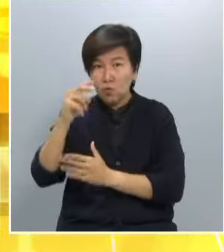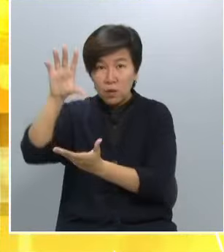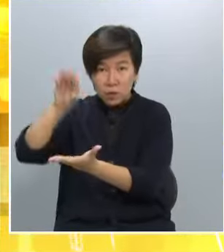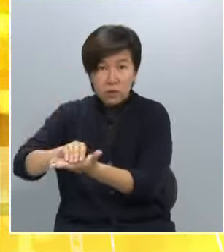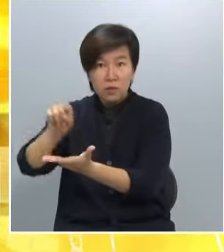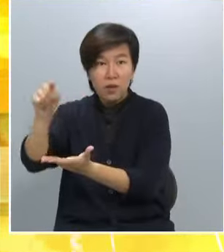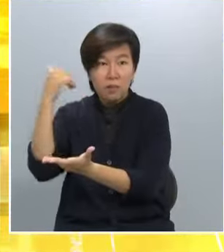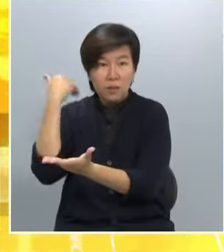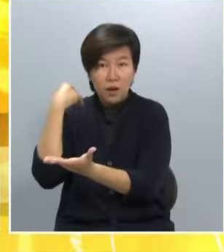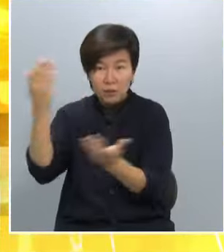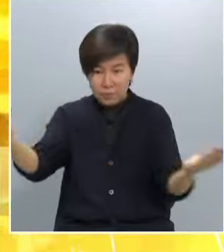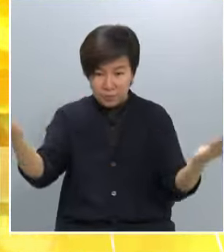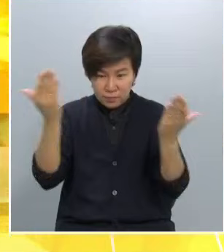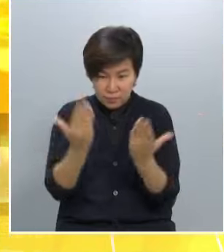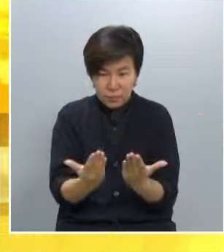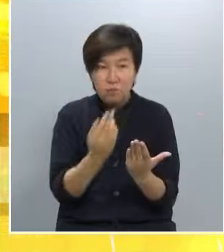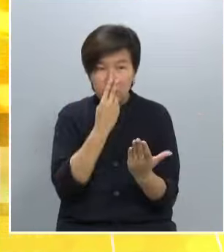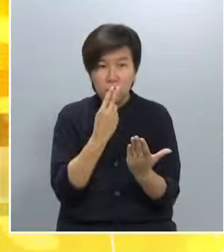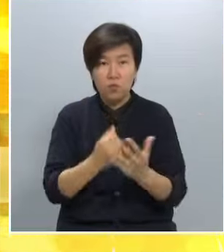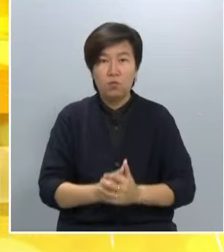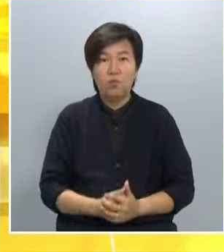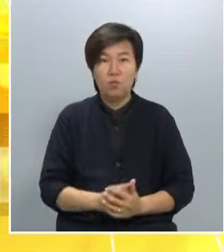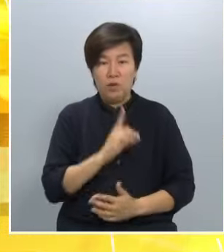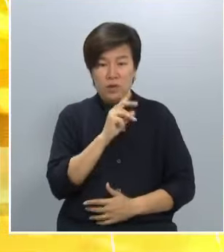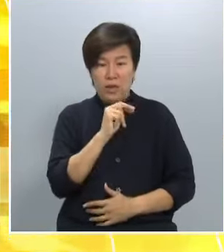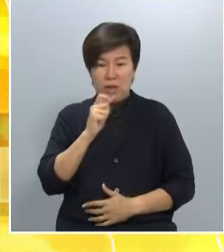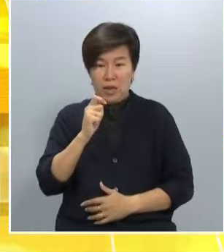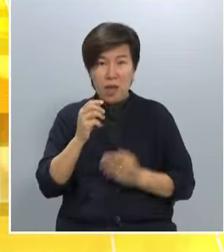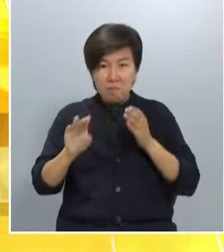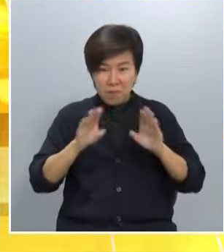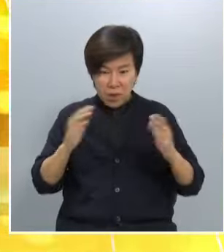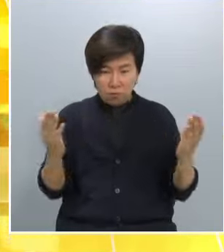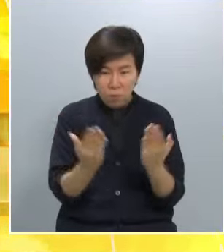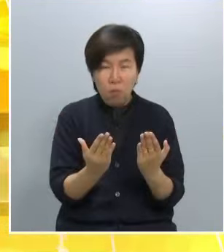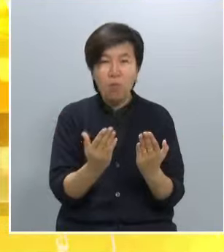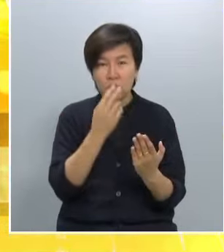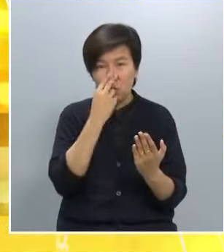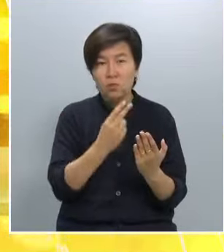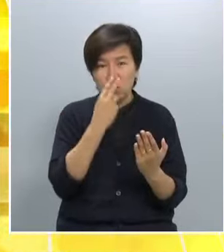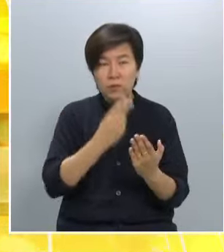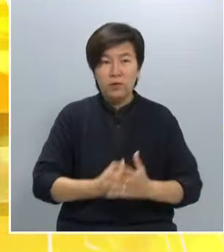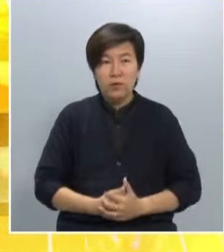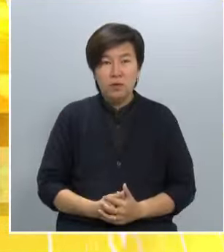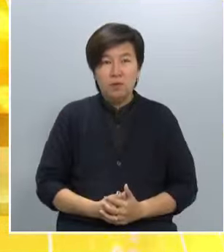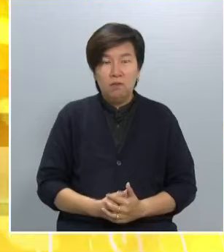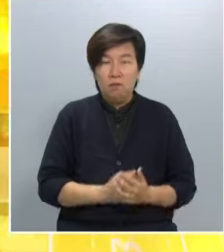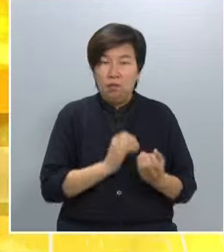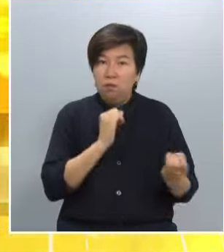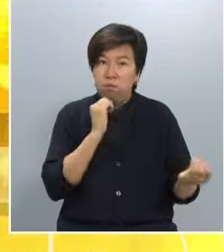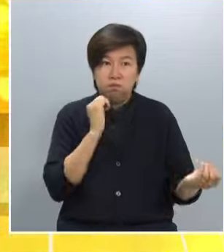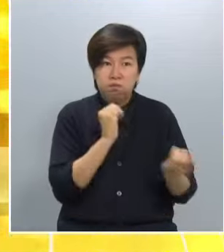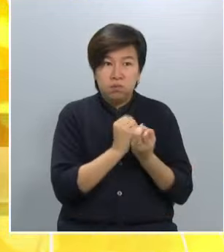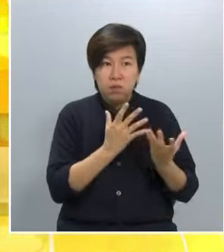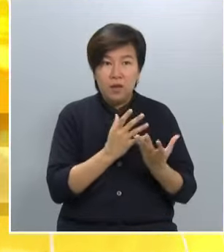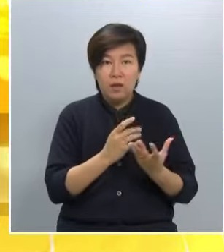แล้วเอามาเทียบที่ระบาดตอนนี้ค่ะอันนี้น่าสนใจและถ้าพูดถึงความเสียหาย้าพัฒนความ